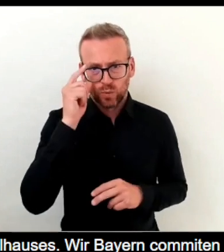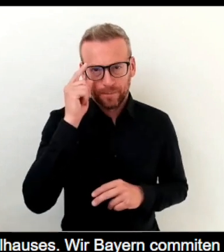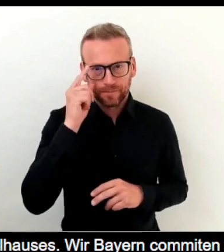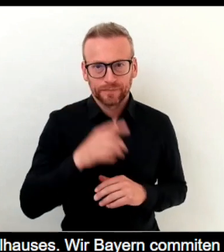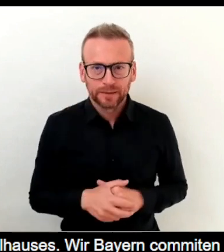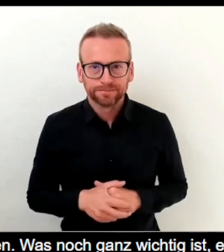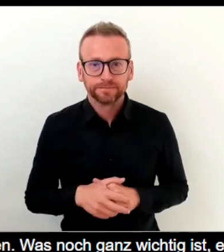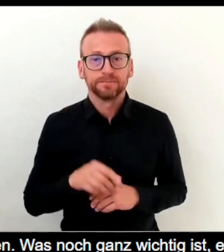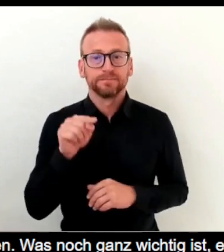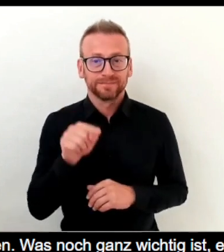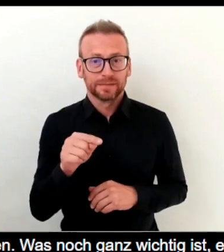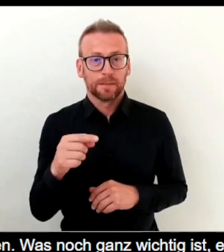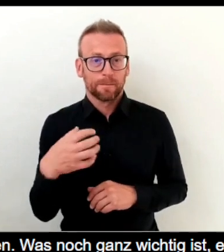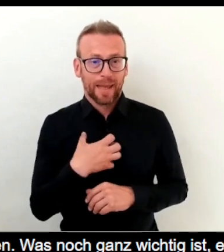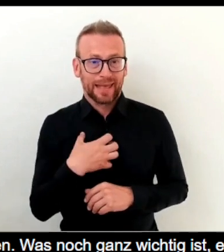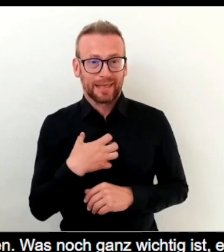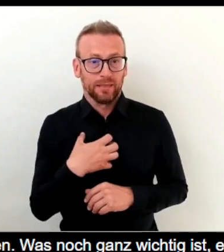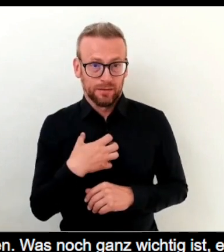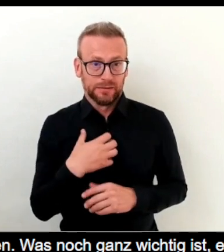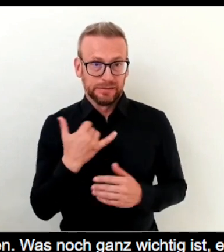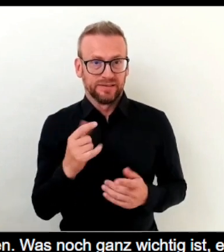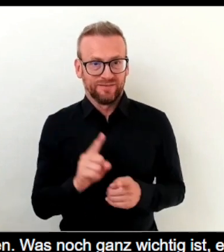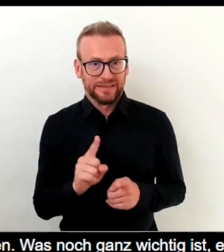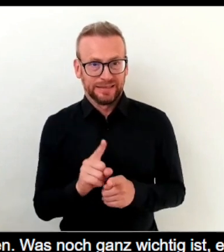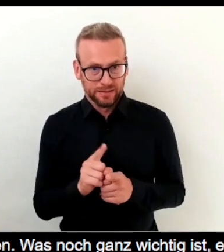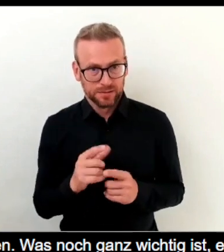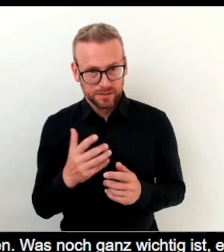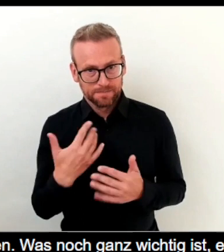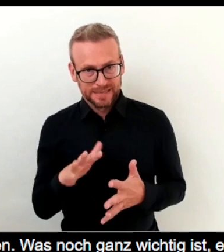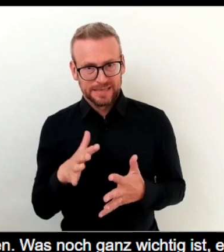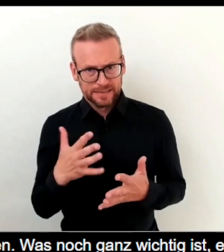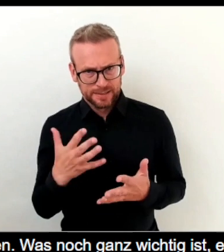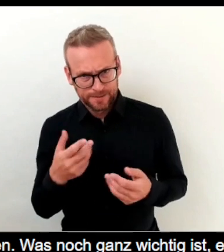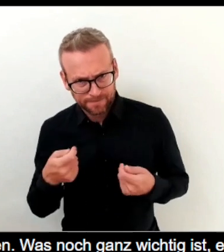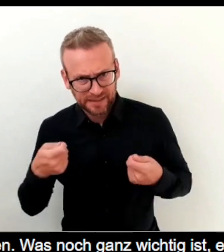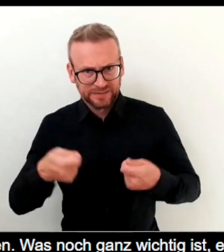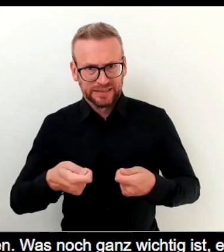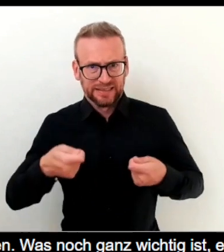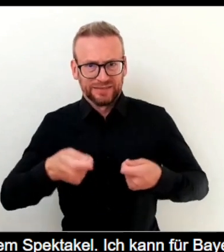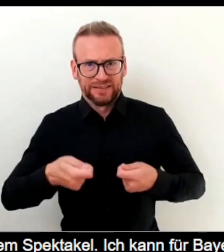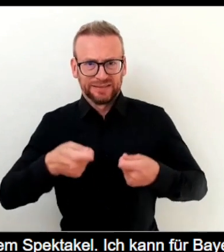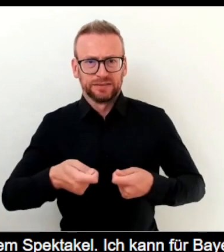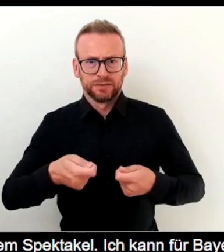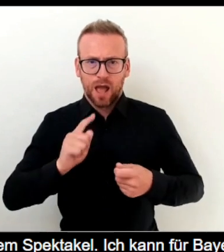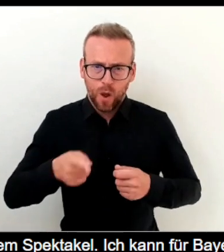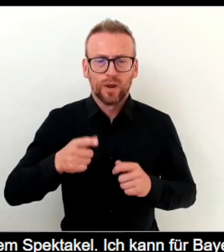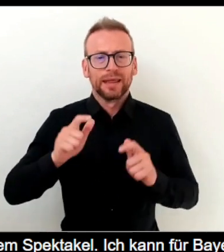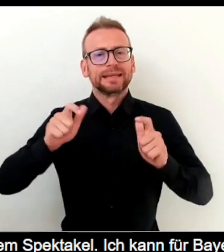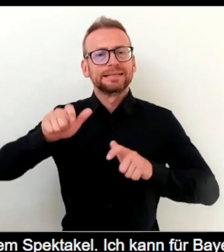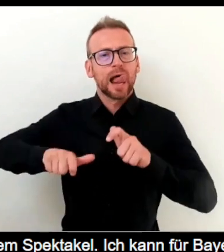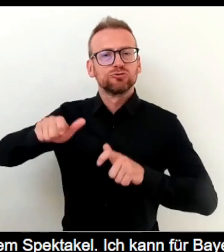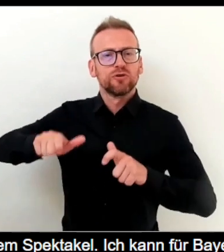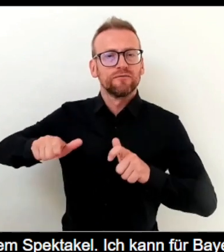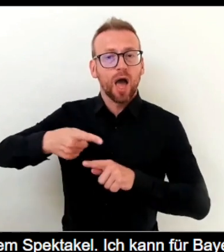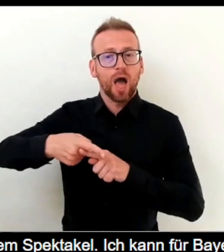Ich hoffe, es wird heute schön. Es ist echt ein Vorteil, dass es nicht so heiß ist, weil es innen drin, was ist schon mal da, weiß, wie soll ich sagen, einen